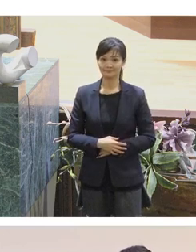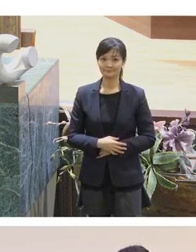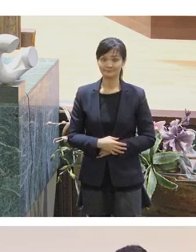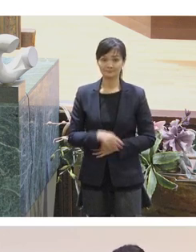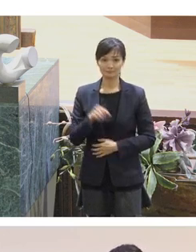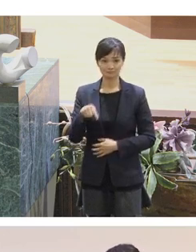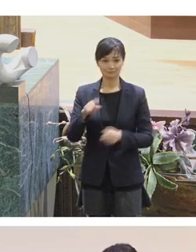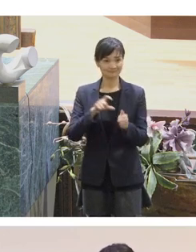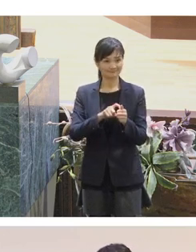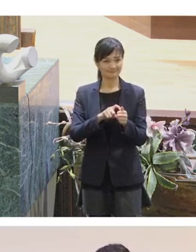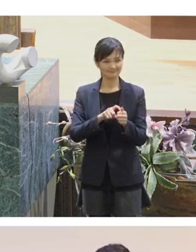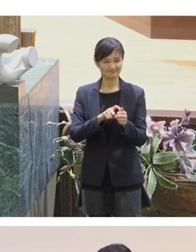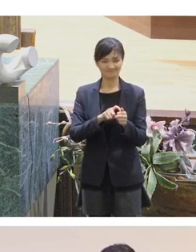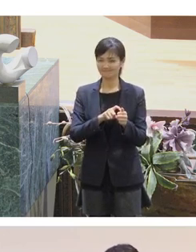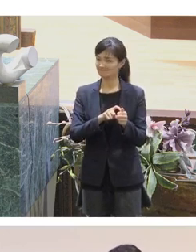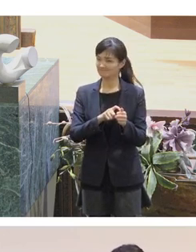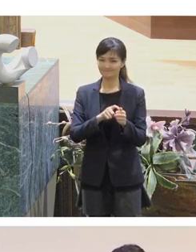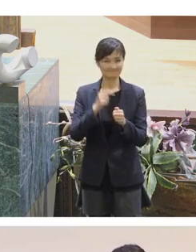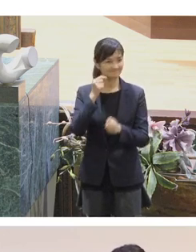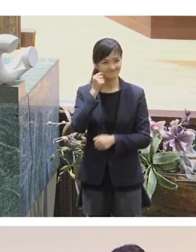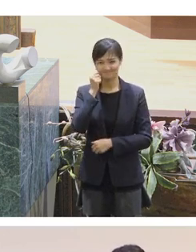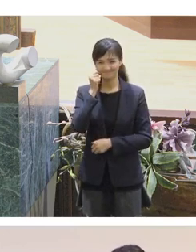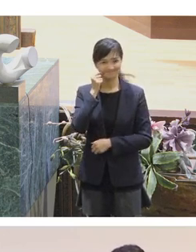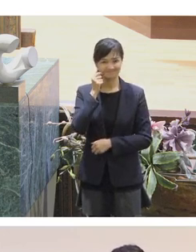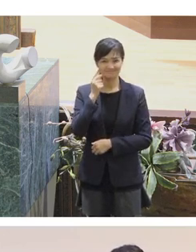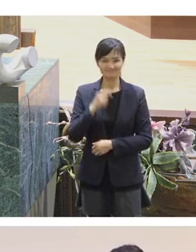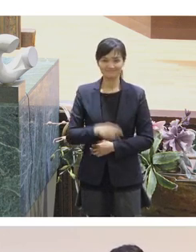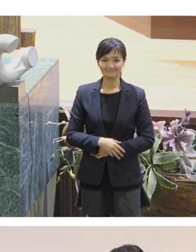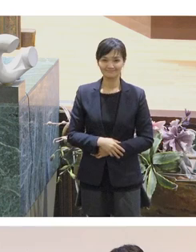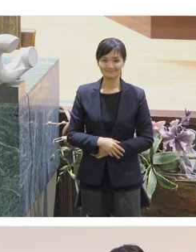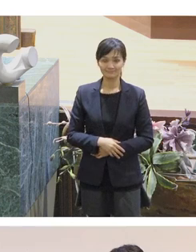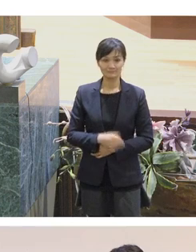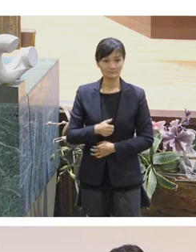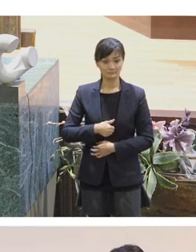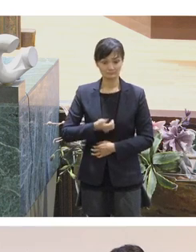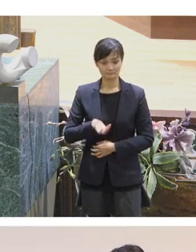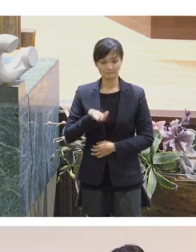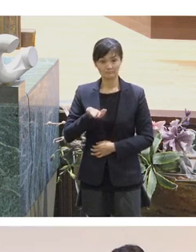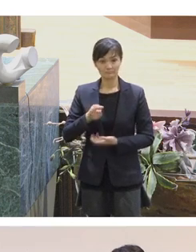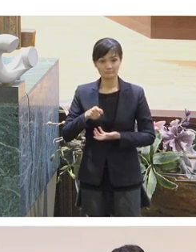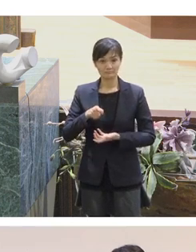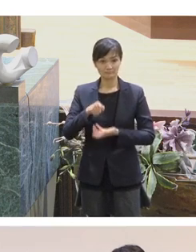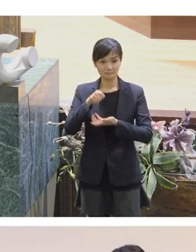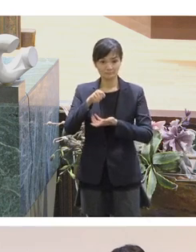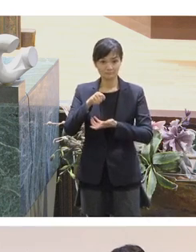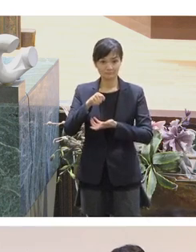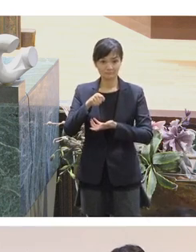这个题目很难，你要从哪边开始讲起？比如说刚刚提到，就是说，